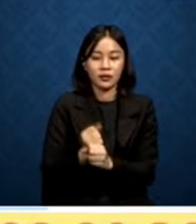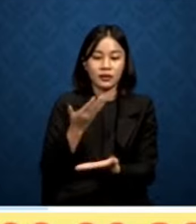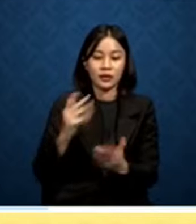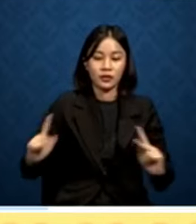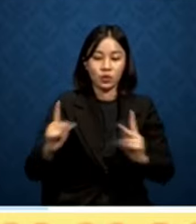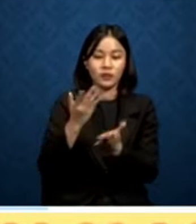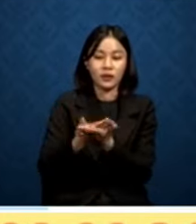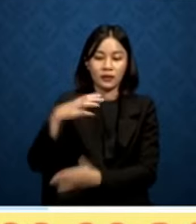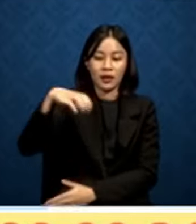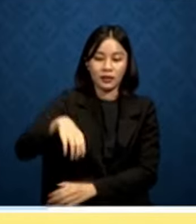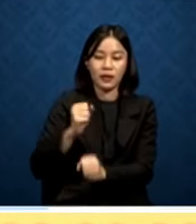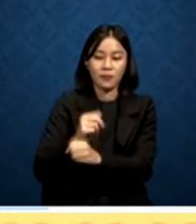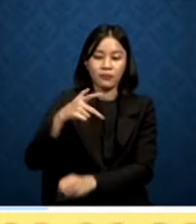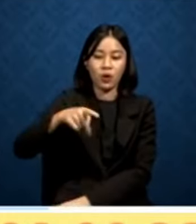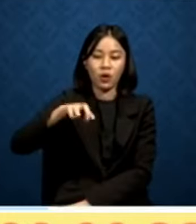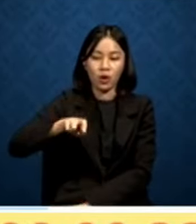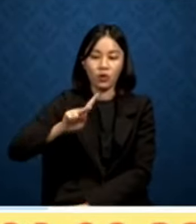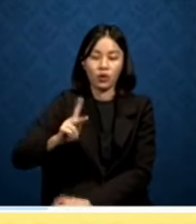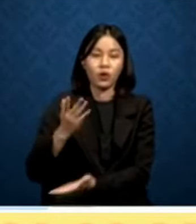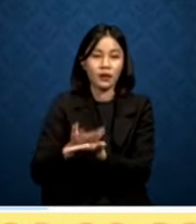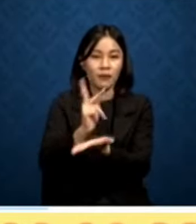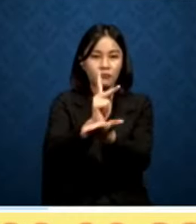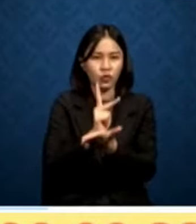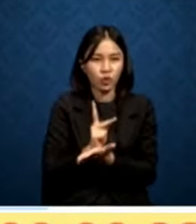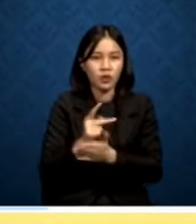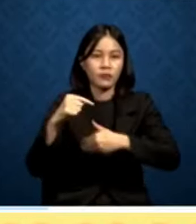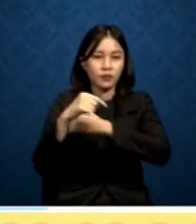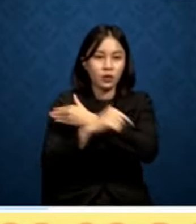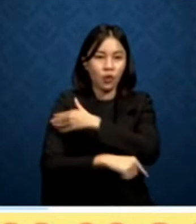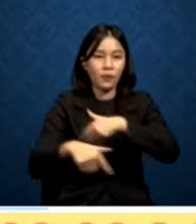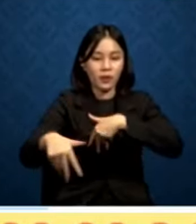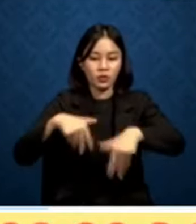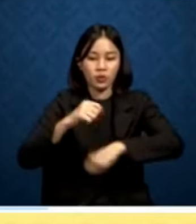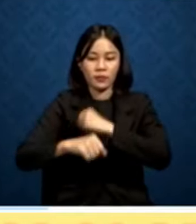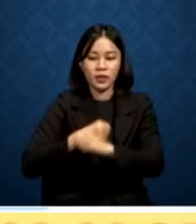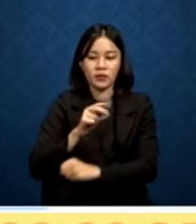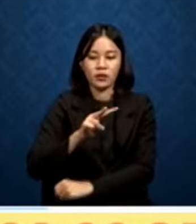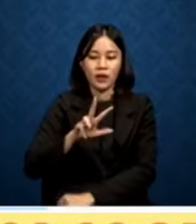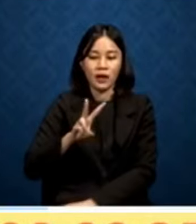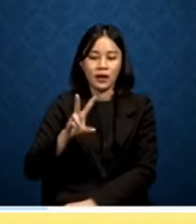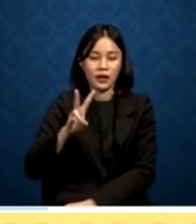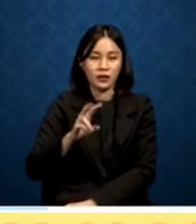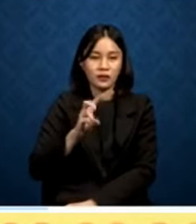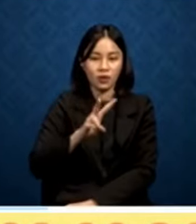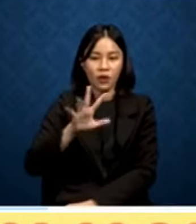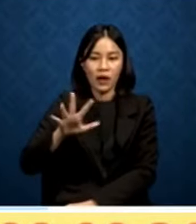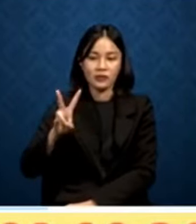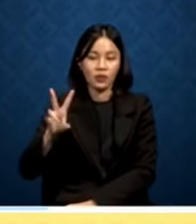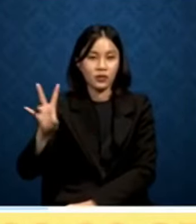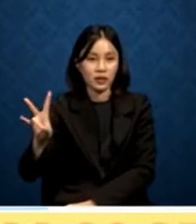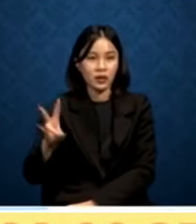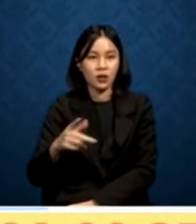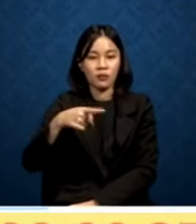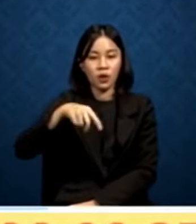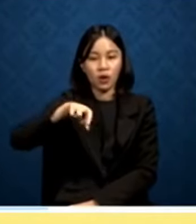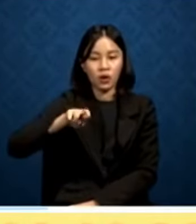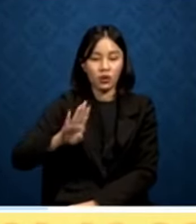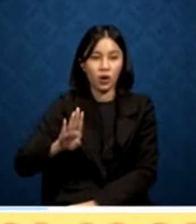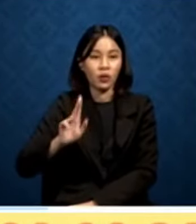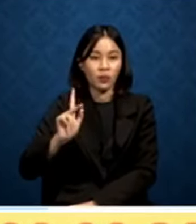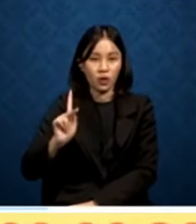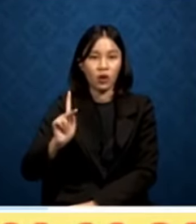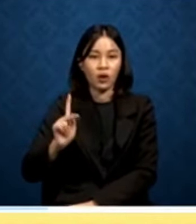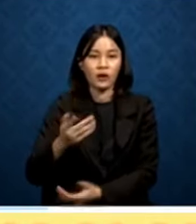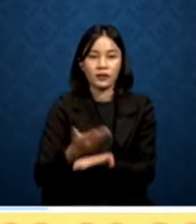ถือพระชกำหนดการกู้ยืมเงินที่เป็การช่โกงประชาชนพระสองอ 1227 หรอวหอพระกออกกยมเงินนะ arrival ทาง